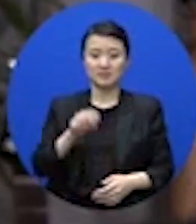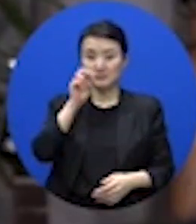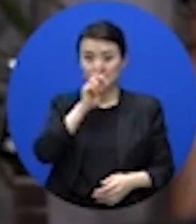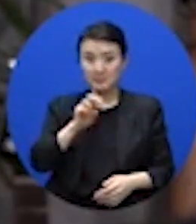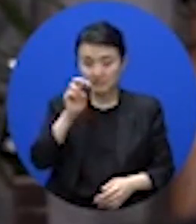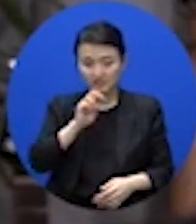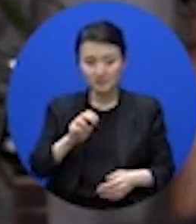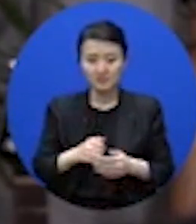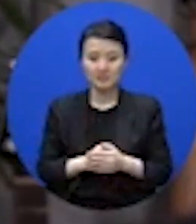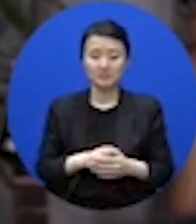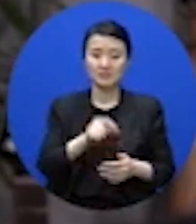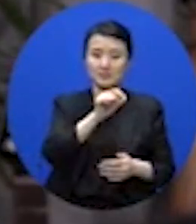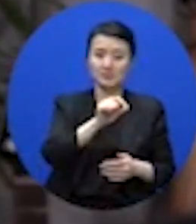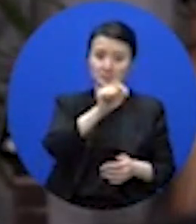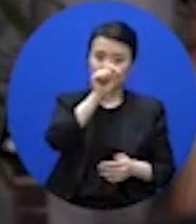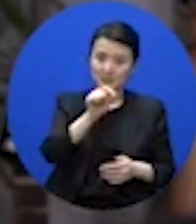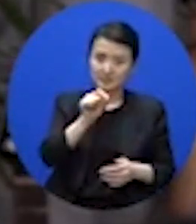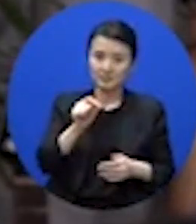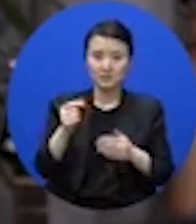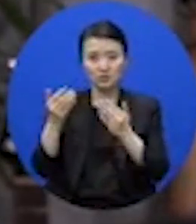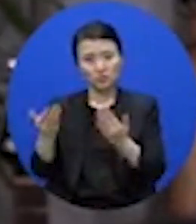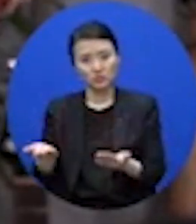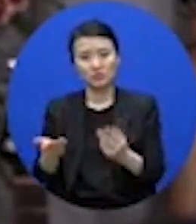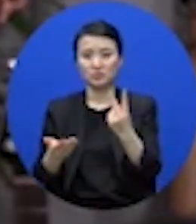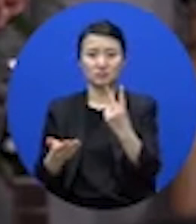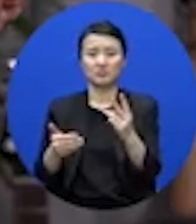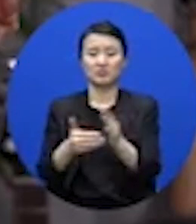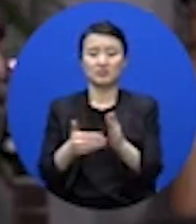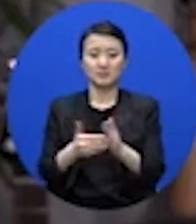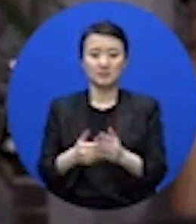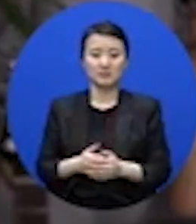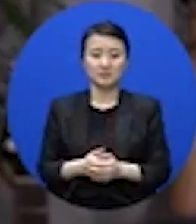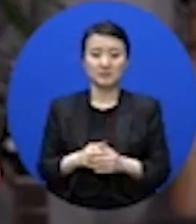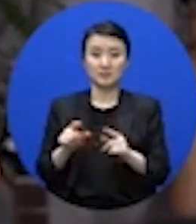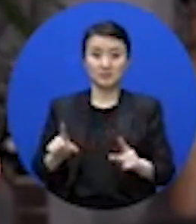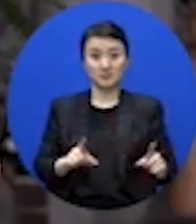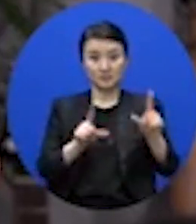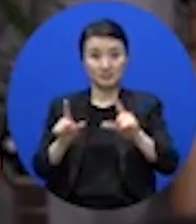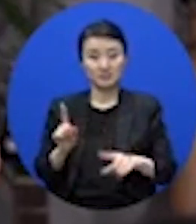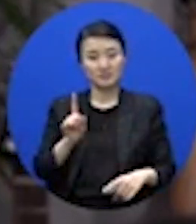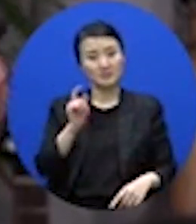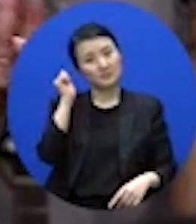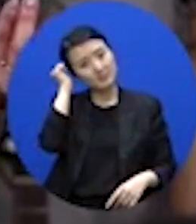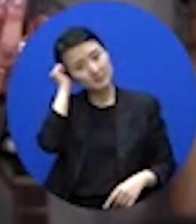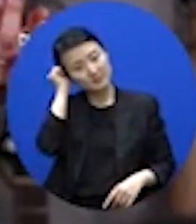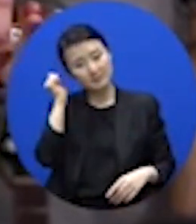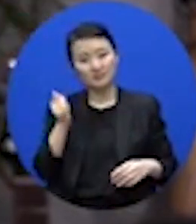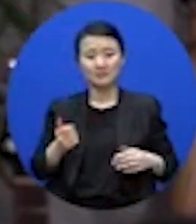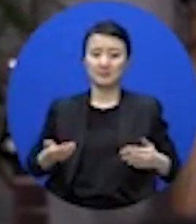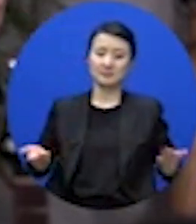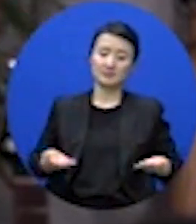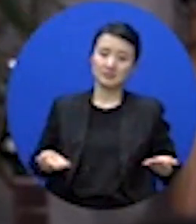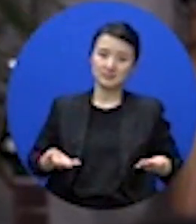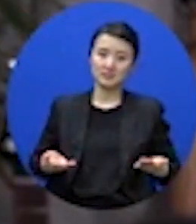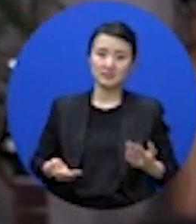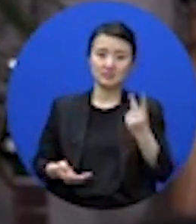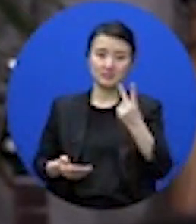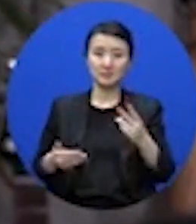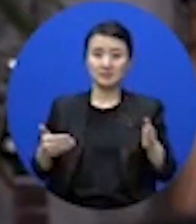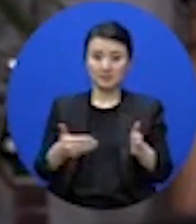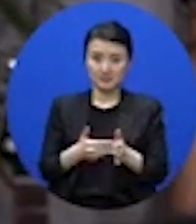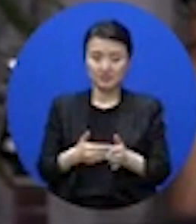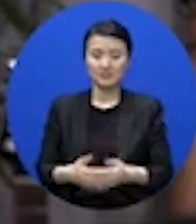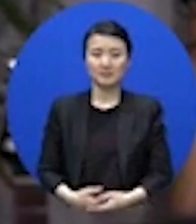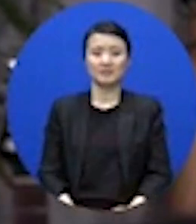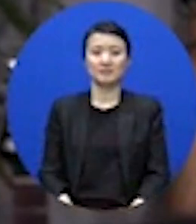뭐예요? 음표와 쉼표. 우리 삶은 잔다, 일어난다. That's it.